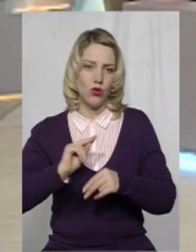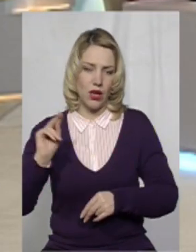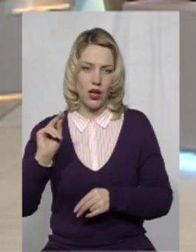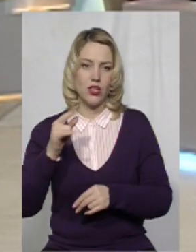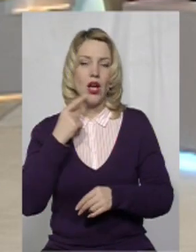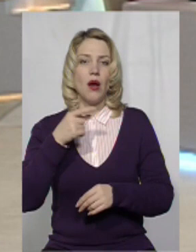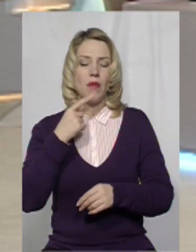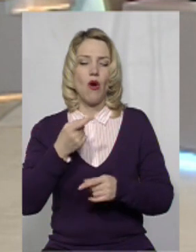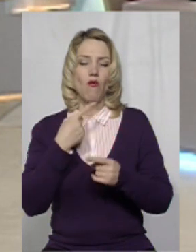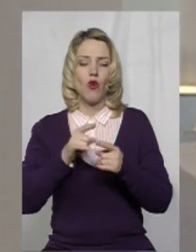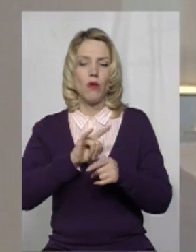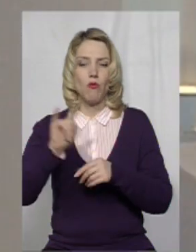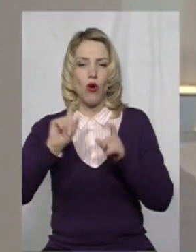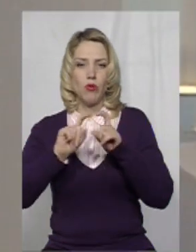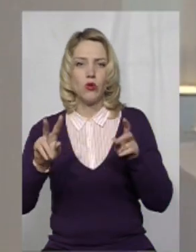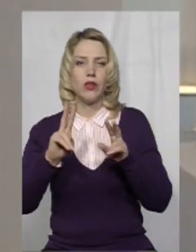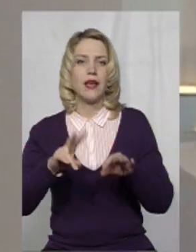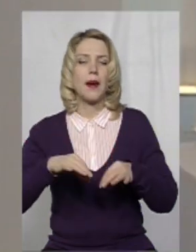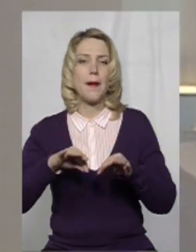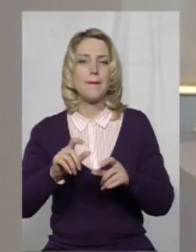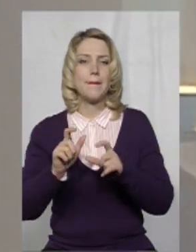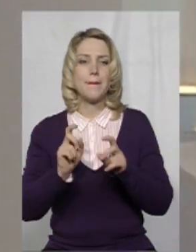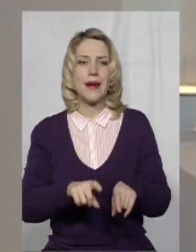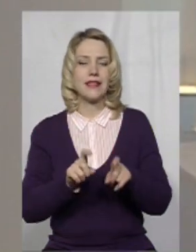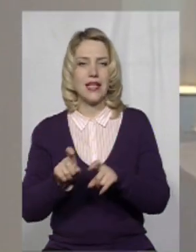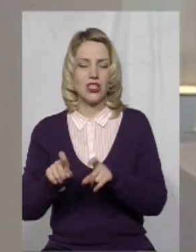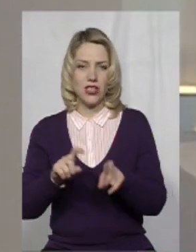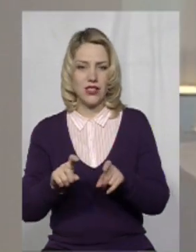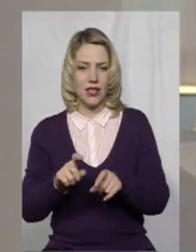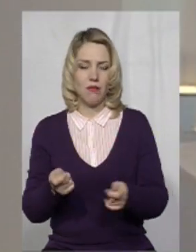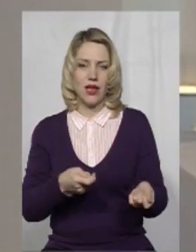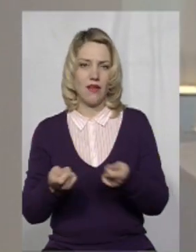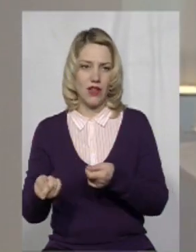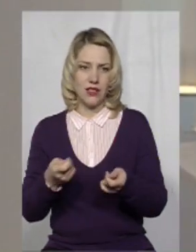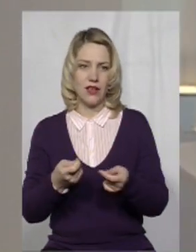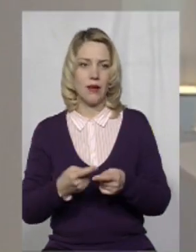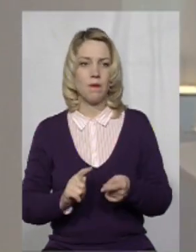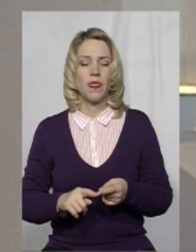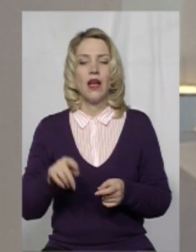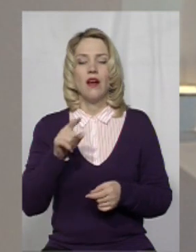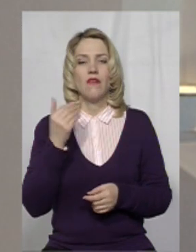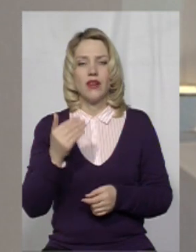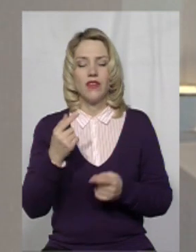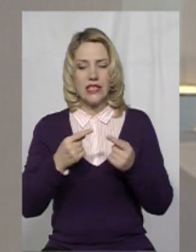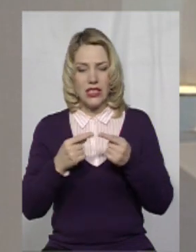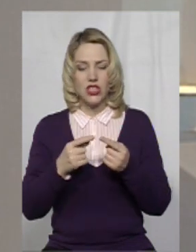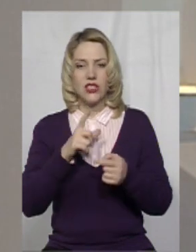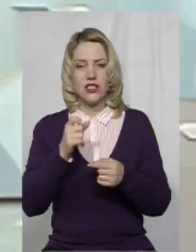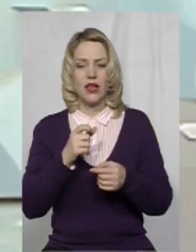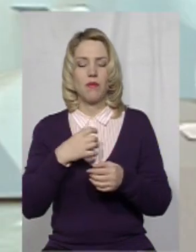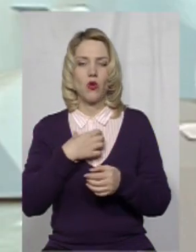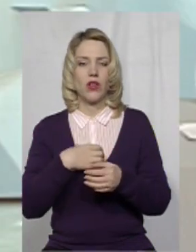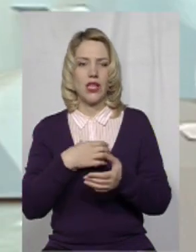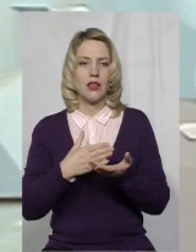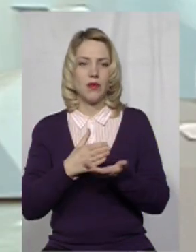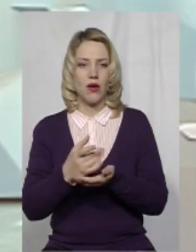перевезень. Пані Наталія, от на етапі визначення, там, підготовки форуму, визначення з пріоритетним напрямком, у вас отакий нахил